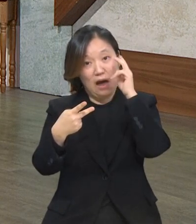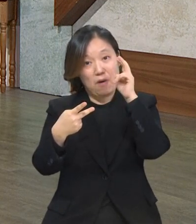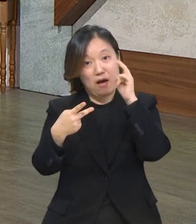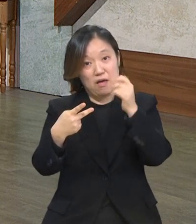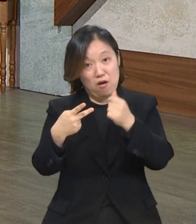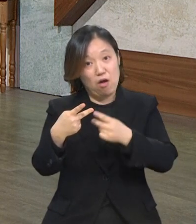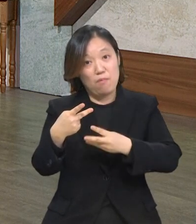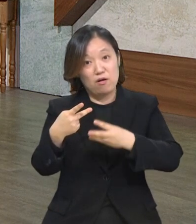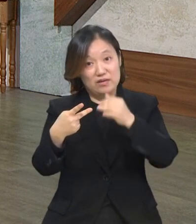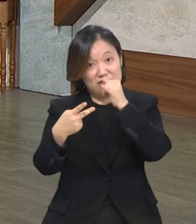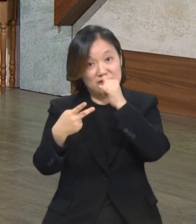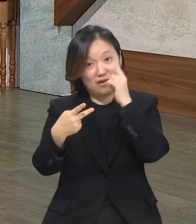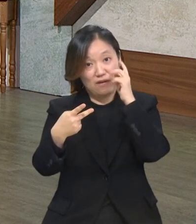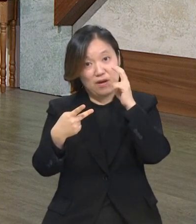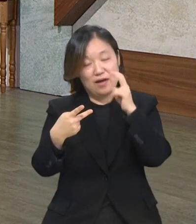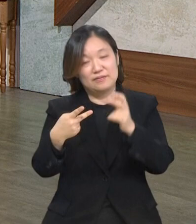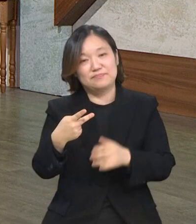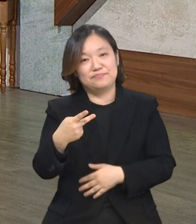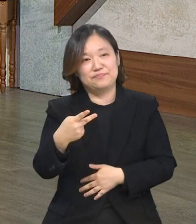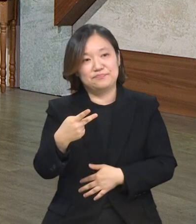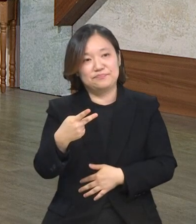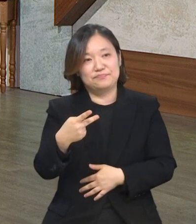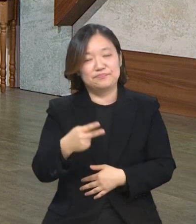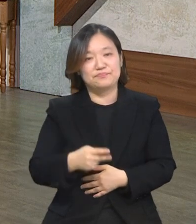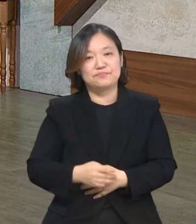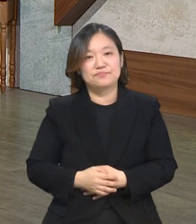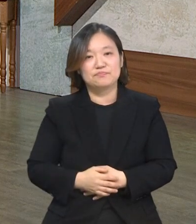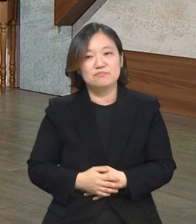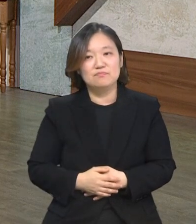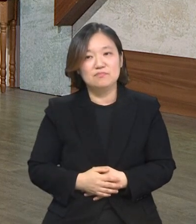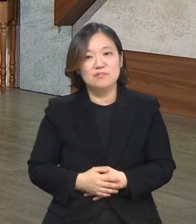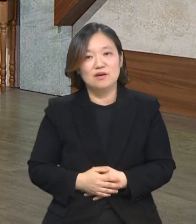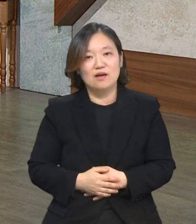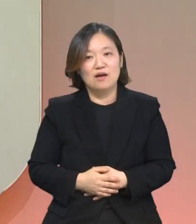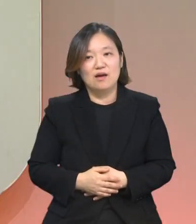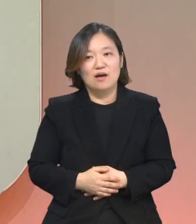애를 많이 낳았네요 애가 여럿 있었는데